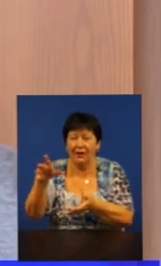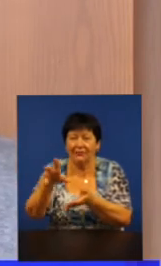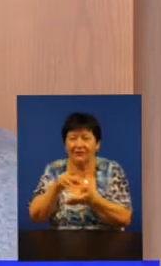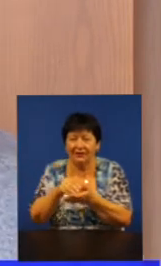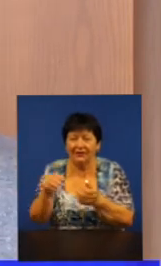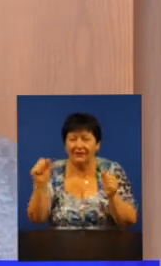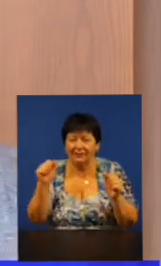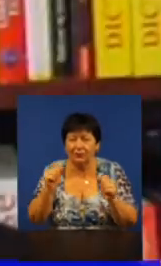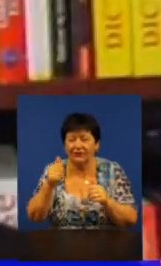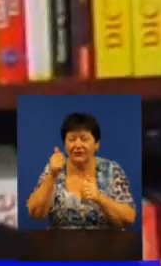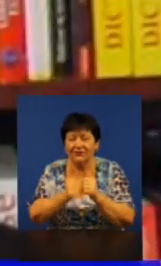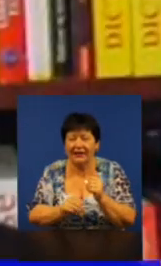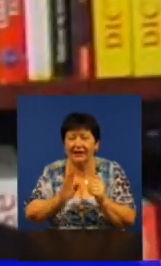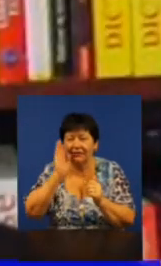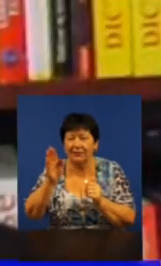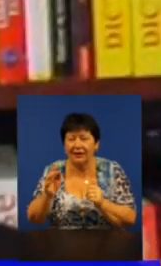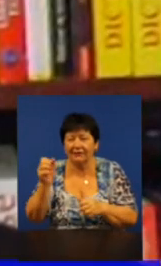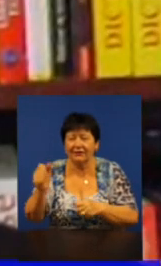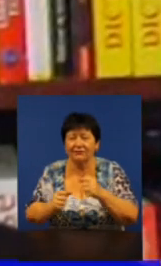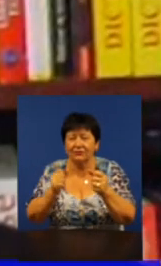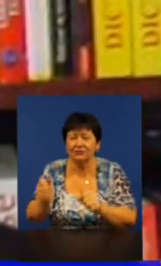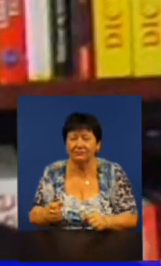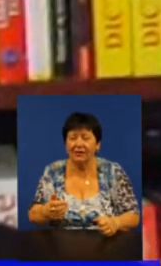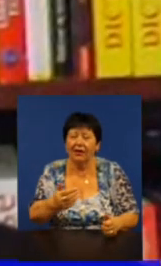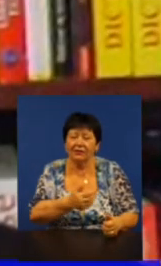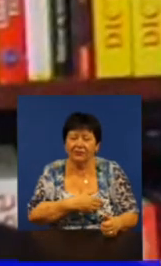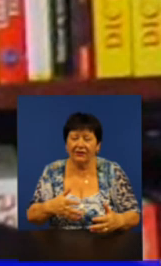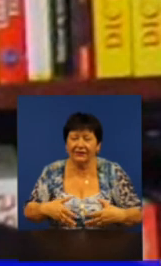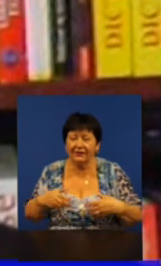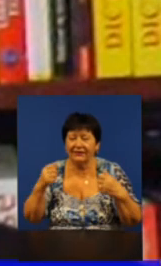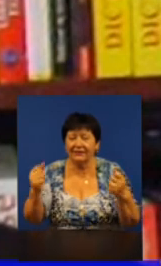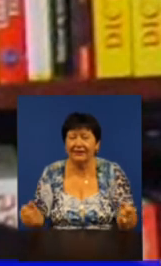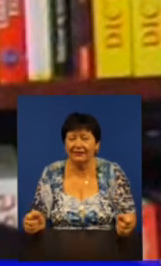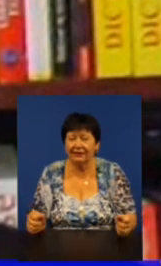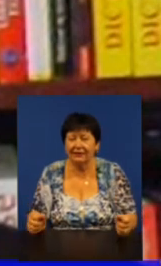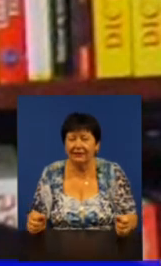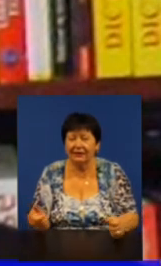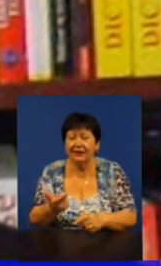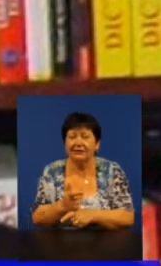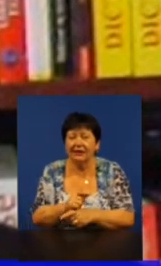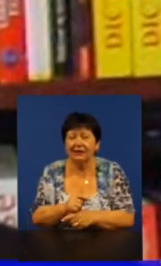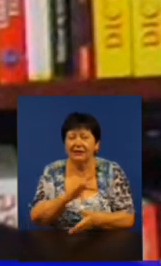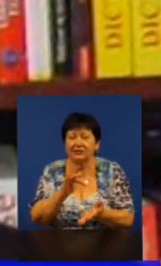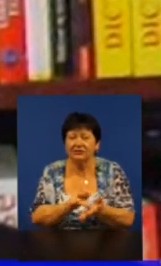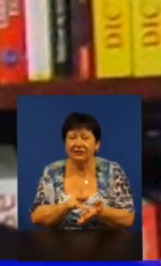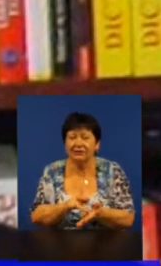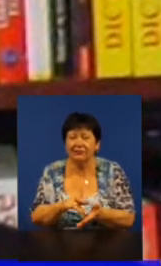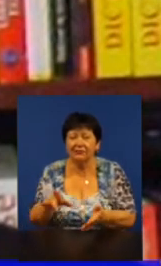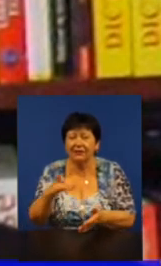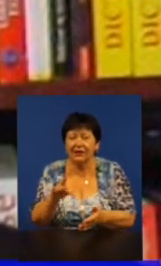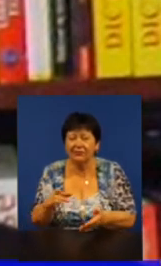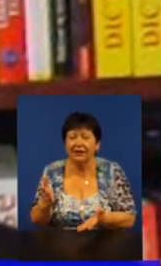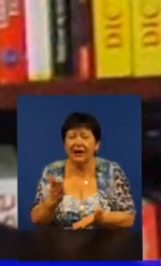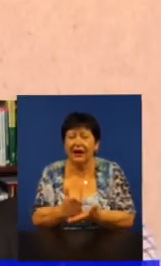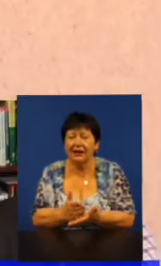dimineață se ocupă. Îți doream sănătate și chiar mă gândeam la tine, uite, dacă un centru raional are niște intelectuali